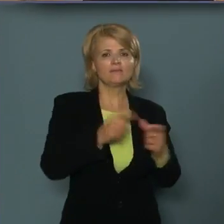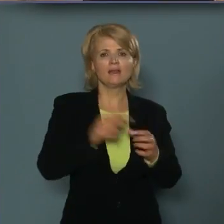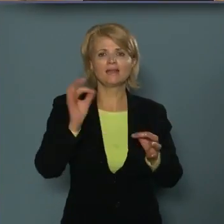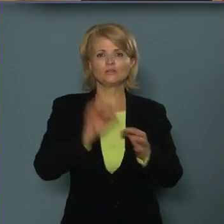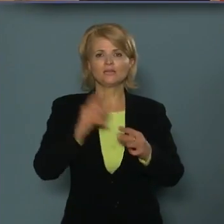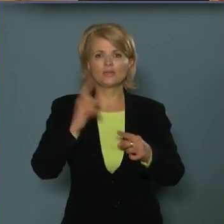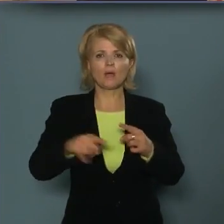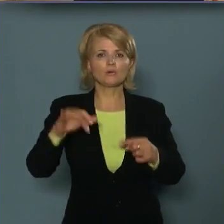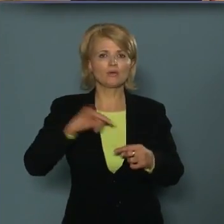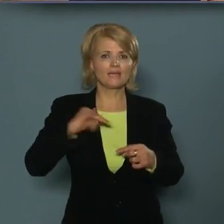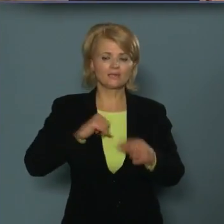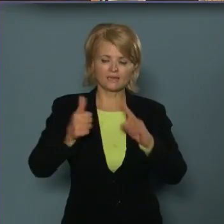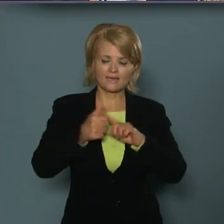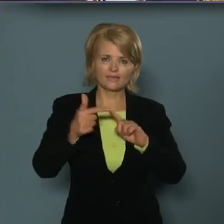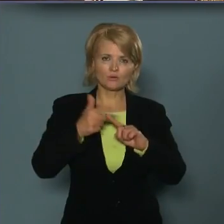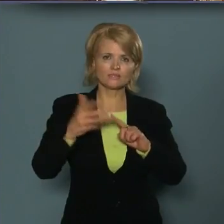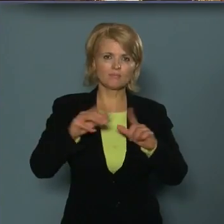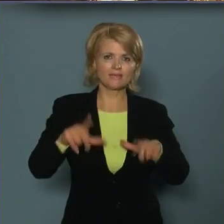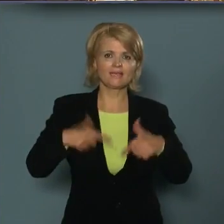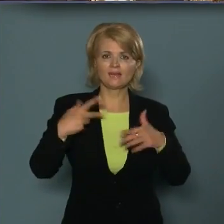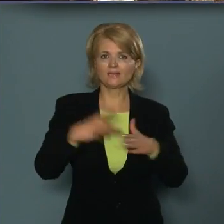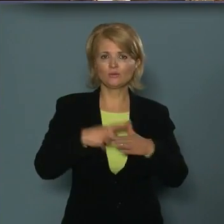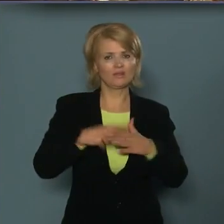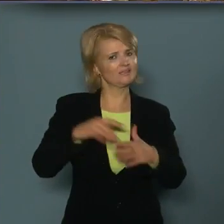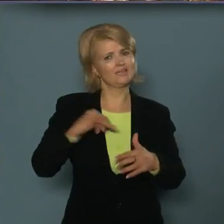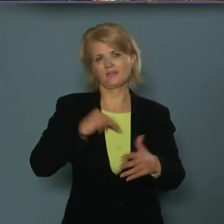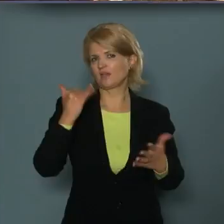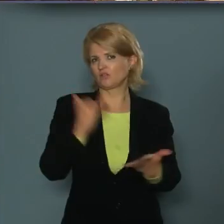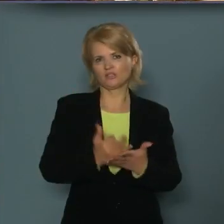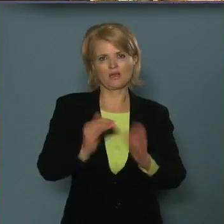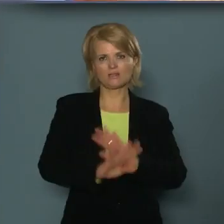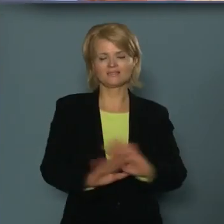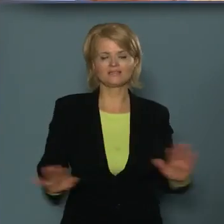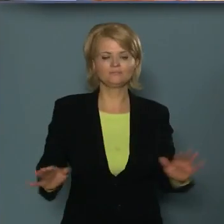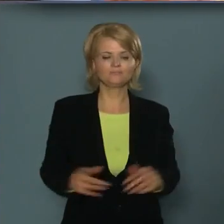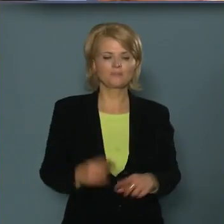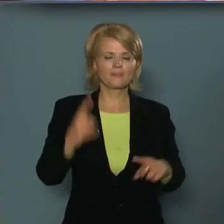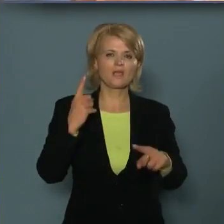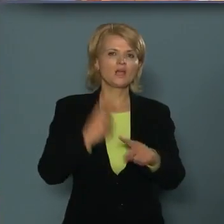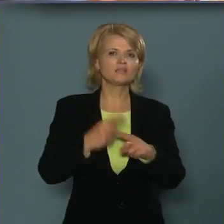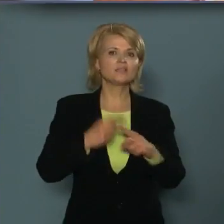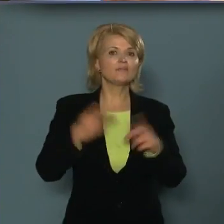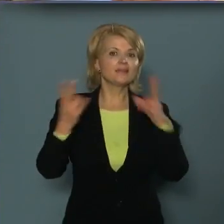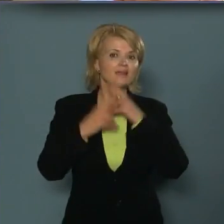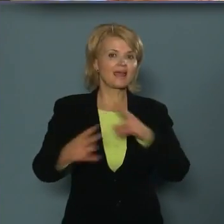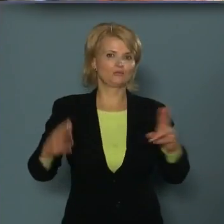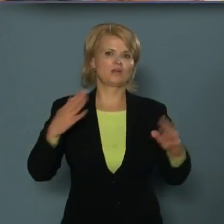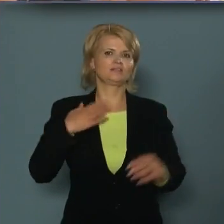érdekességeket, dolgokat, a hétköznapi élet dolgait, az mindig érdekes és legfőképpen igaz. Szavért